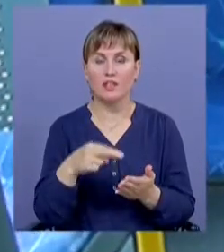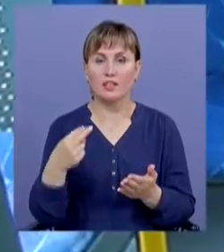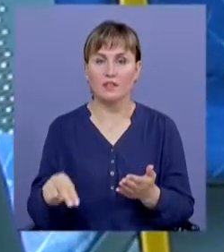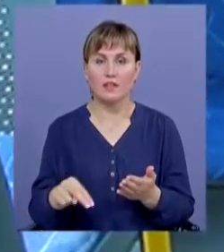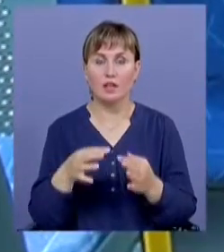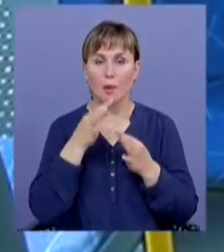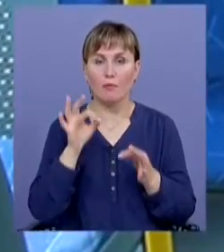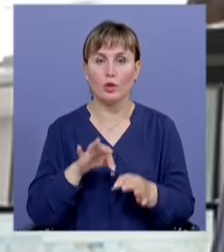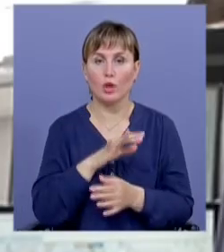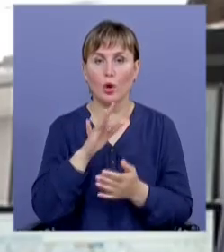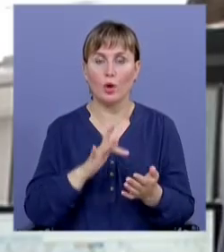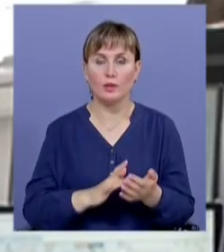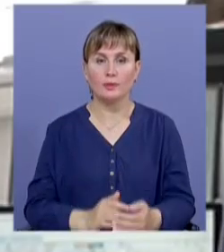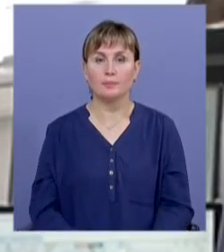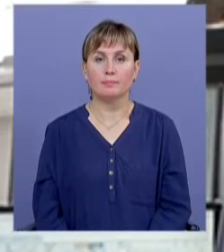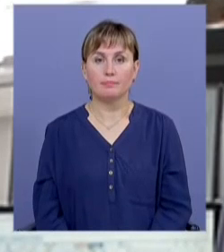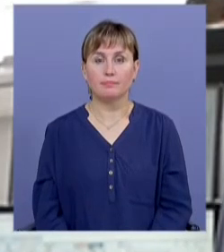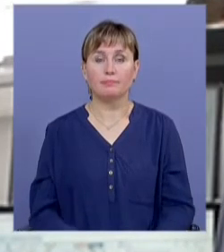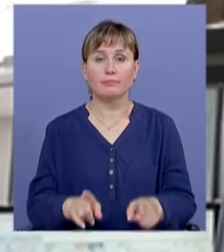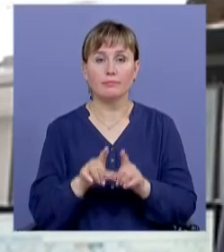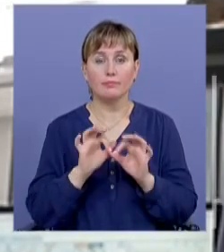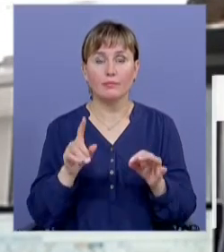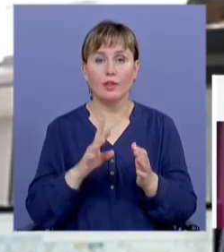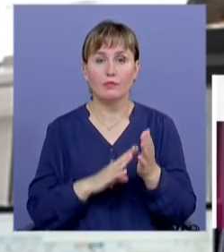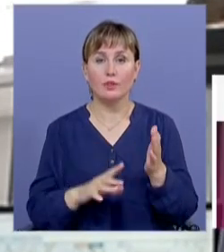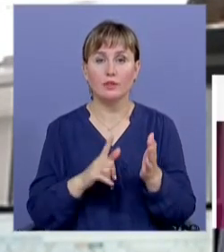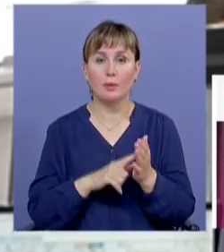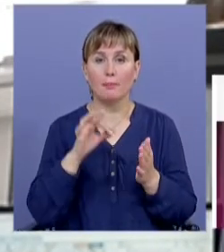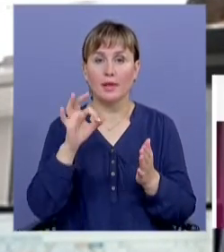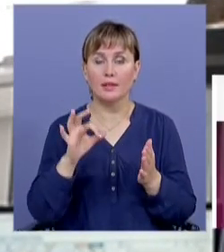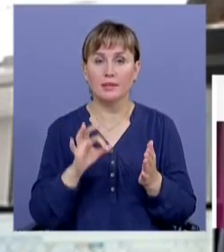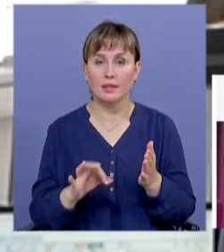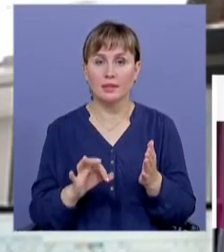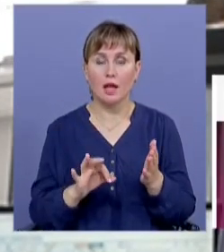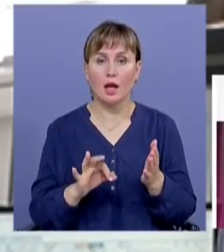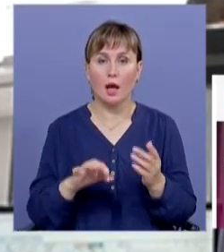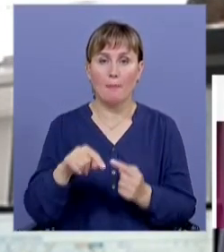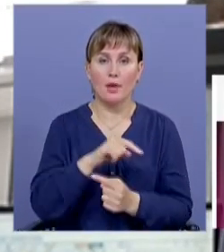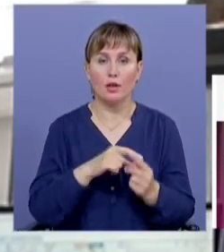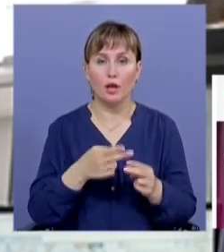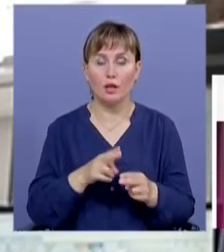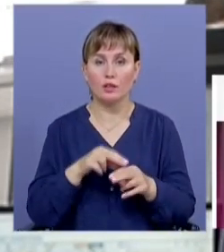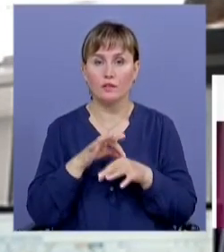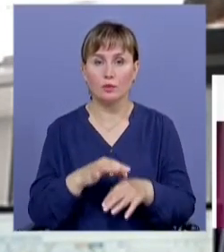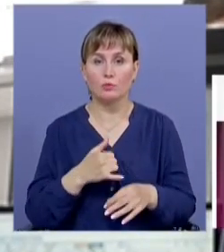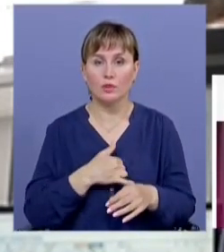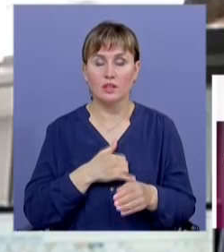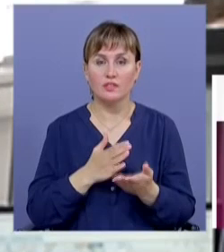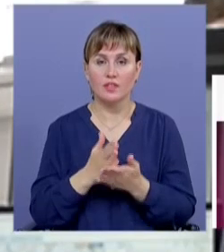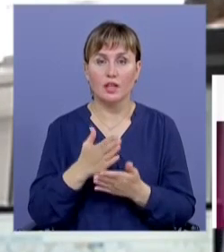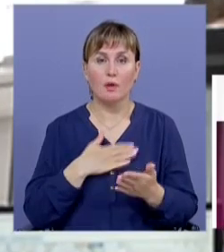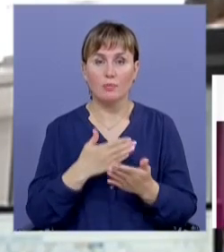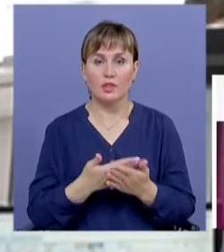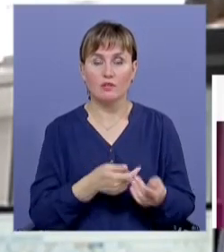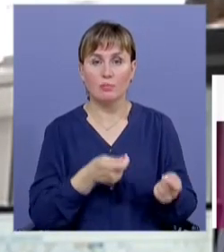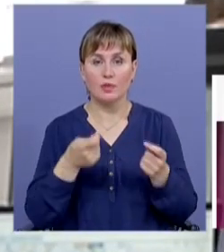«Алматы-2020. Комфортный город». Картина такая, что 97% оборота, который проходит у нас в сфере общественных